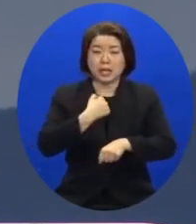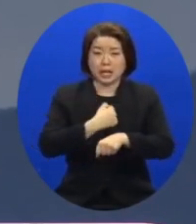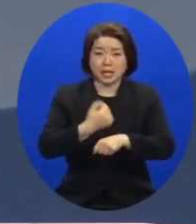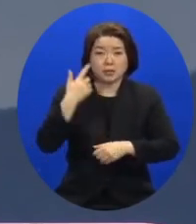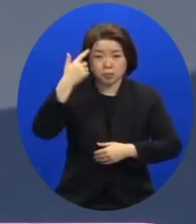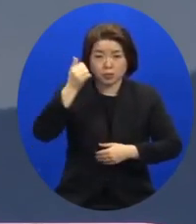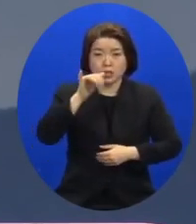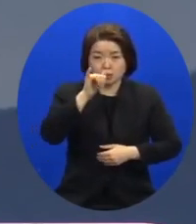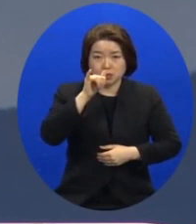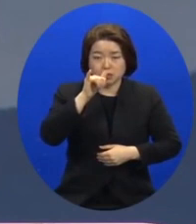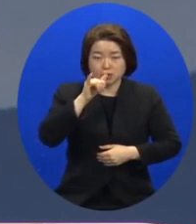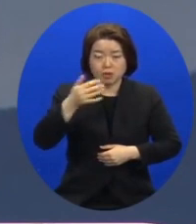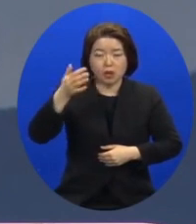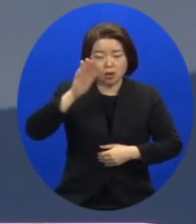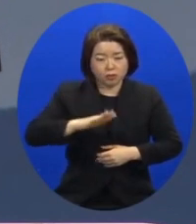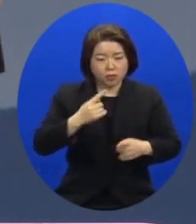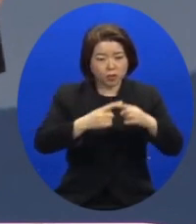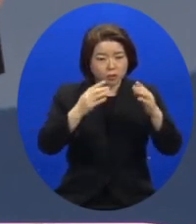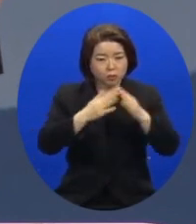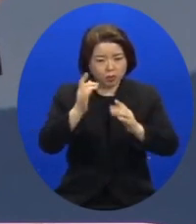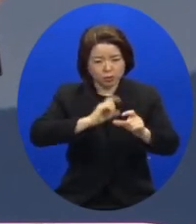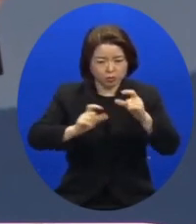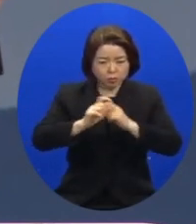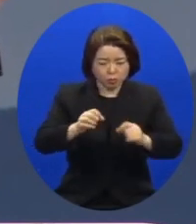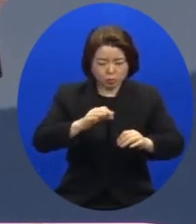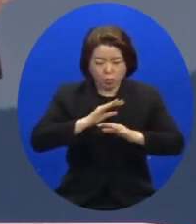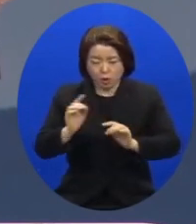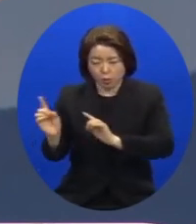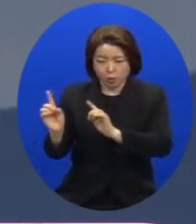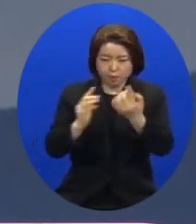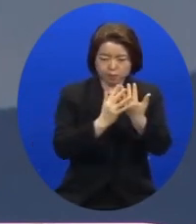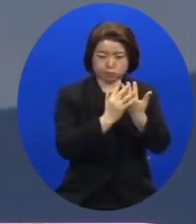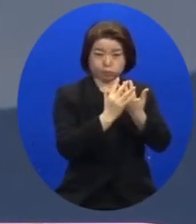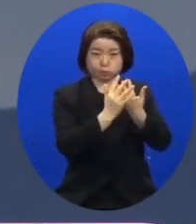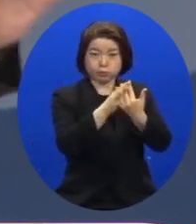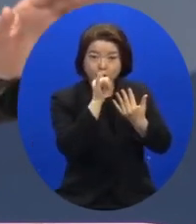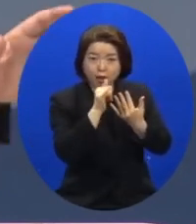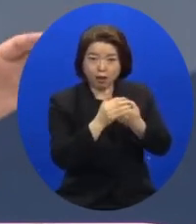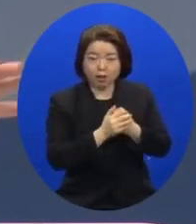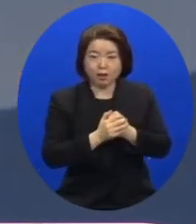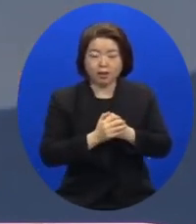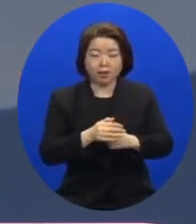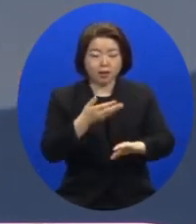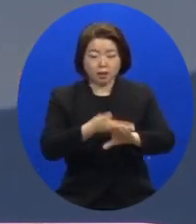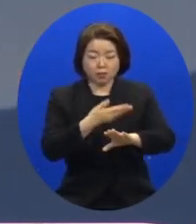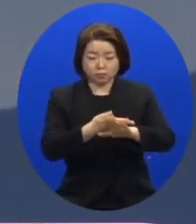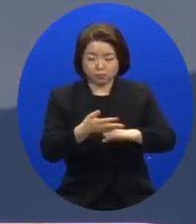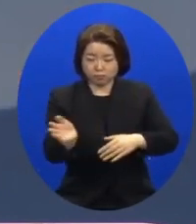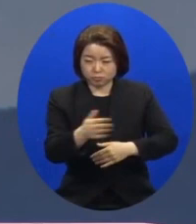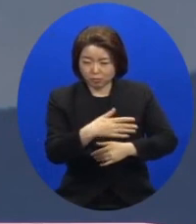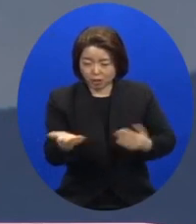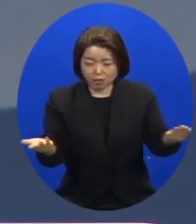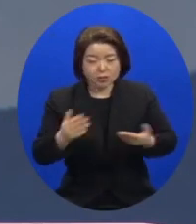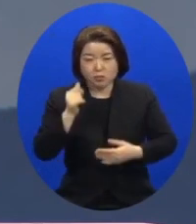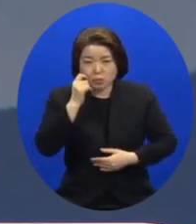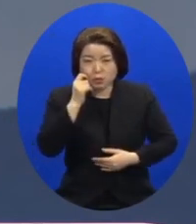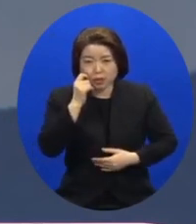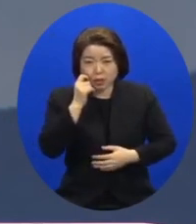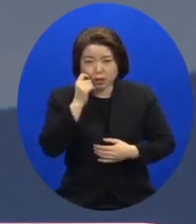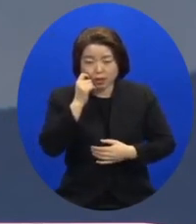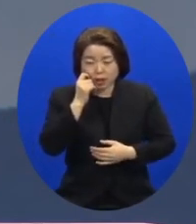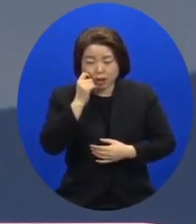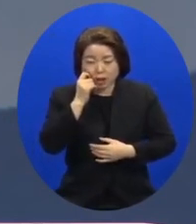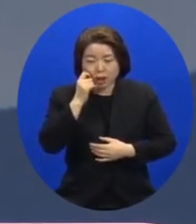교회는 더 놀랍게 붕 되는거예요 전혀 다른 교회를 하지 못하시는 매